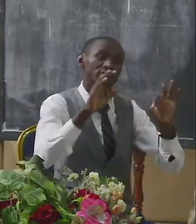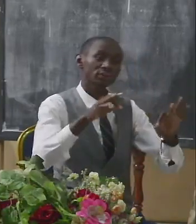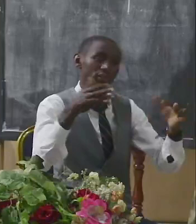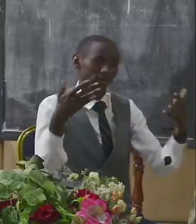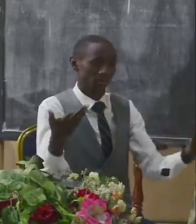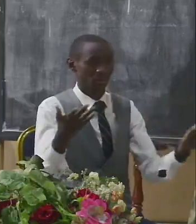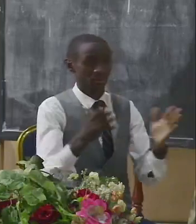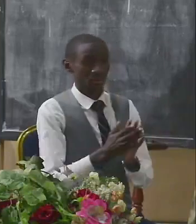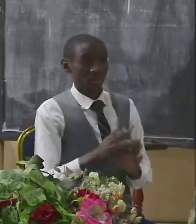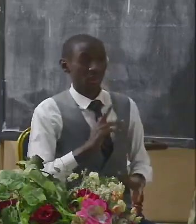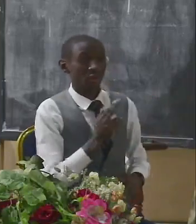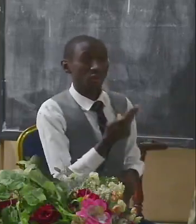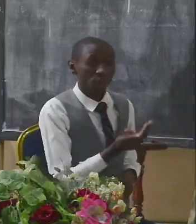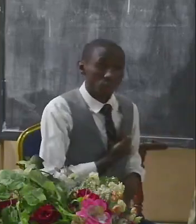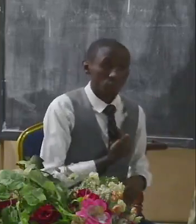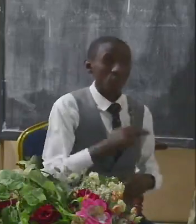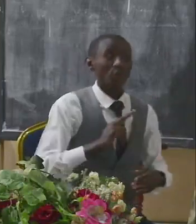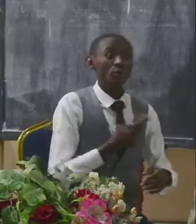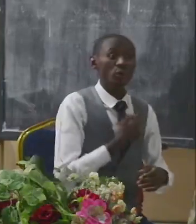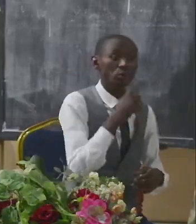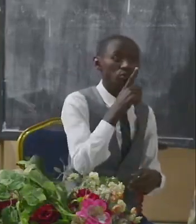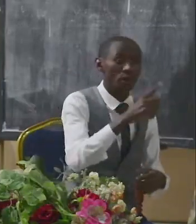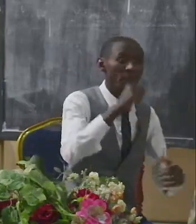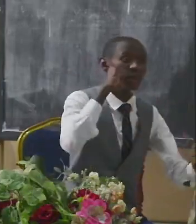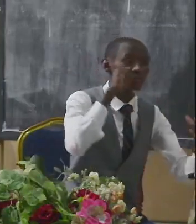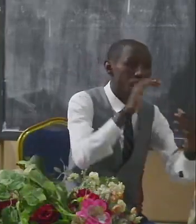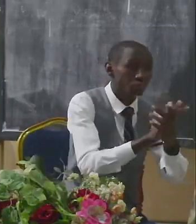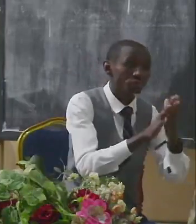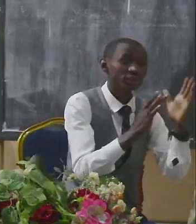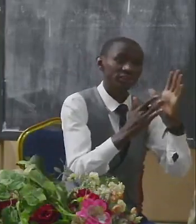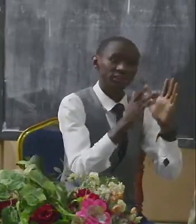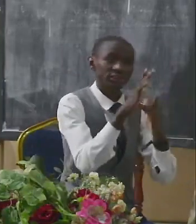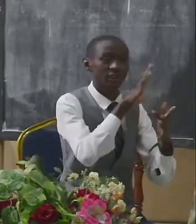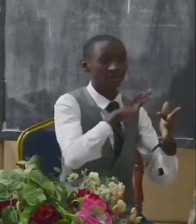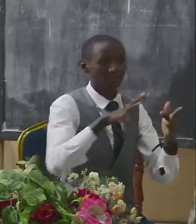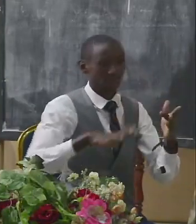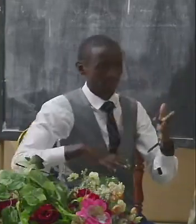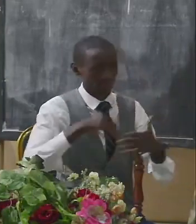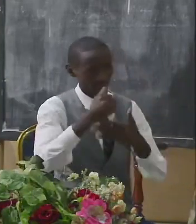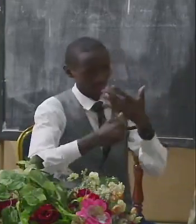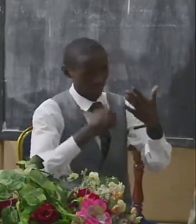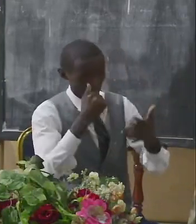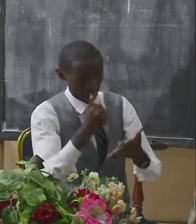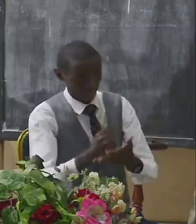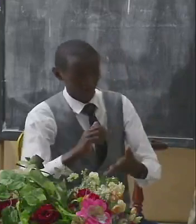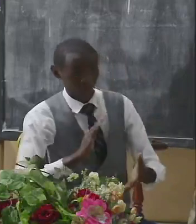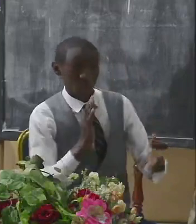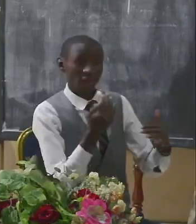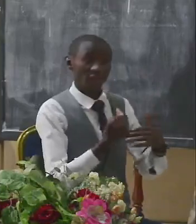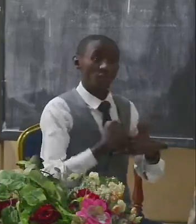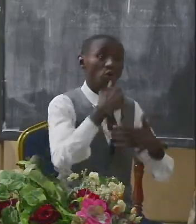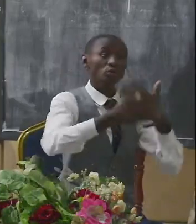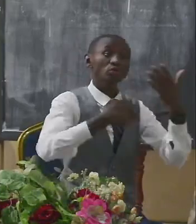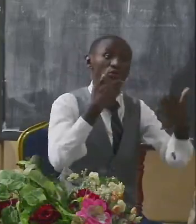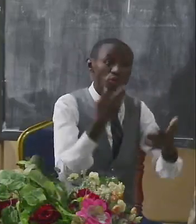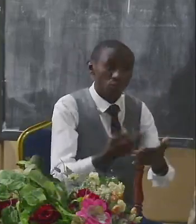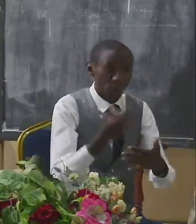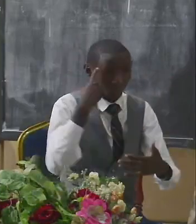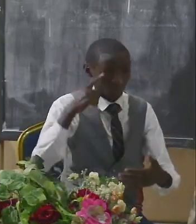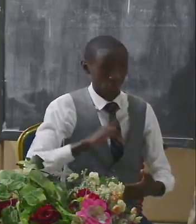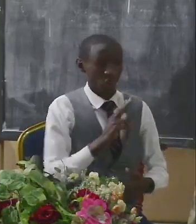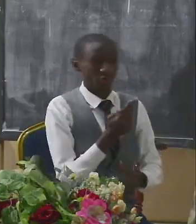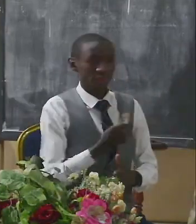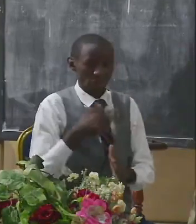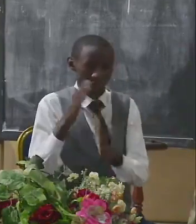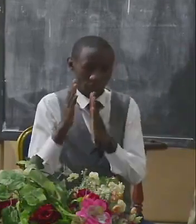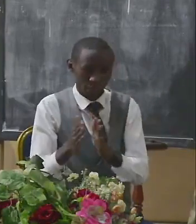sana. Nous sommes l'épouse de Jésus-Christ. Sisi ni bibi harusi wa Yesu Kristo. Nous avons tout pour notre préparation. Tuko na kila